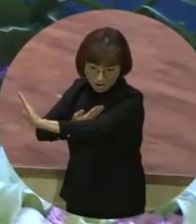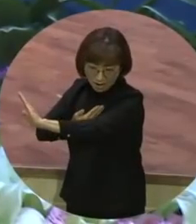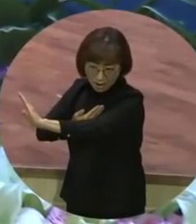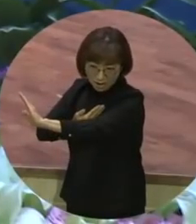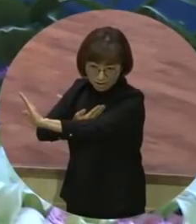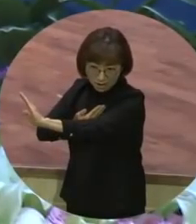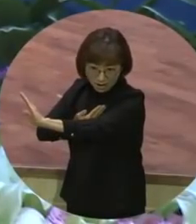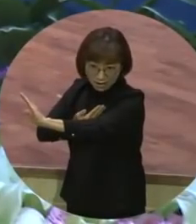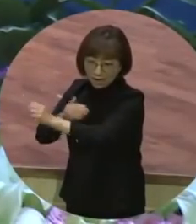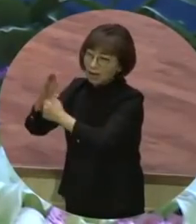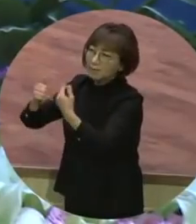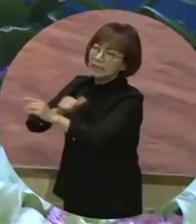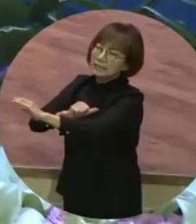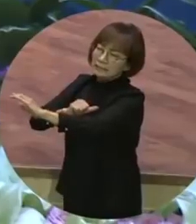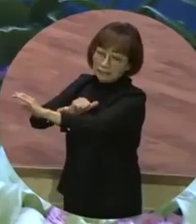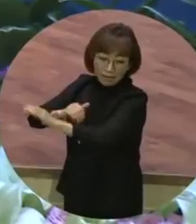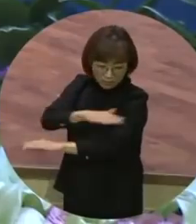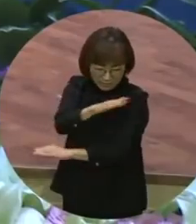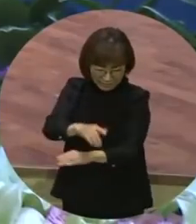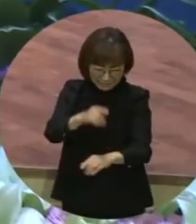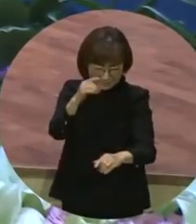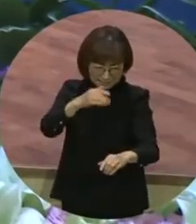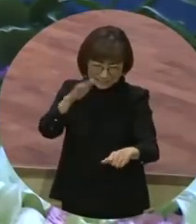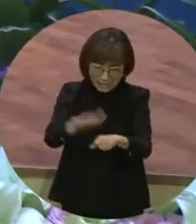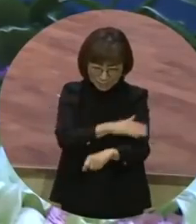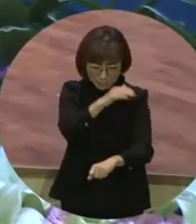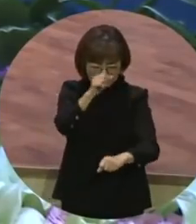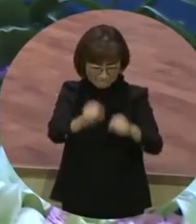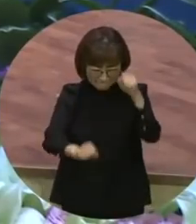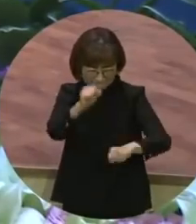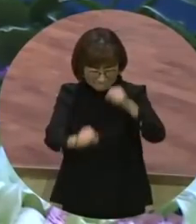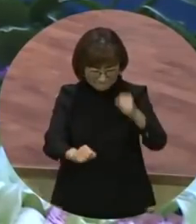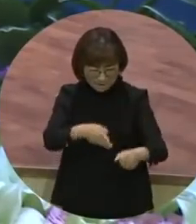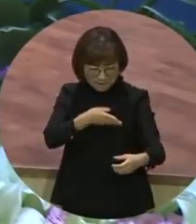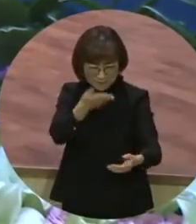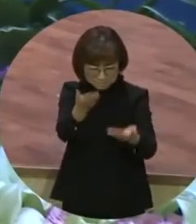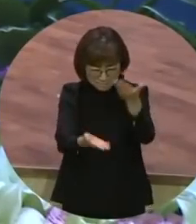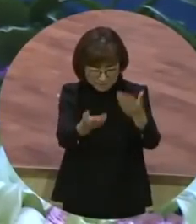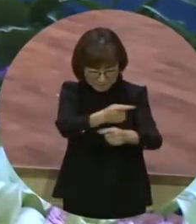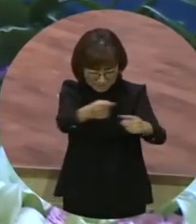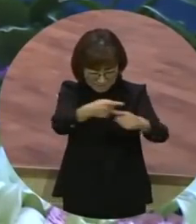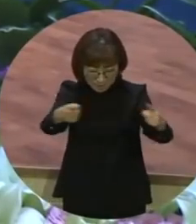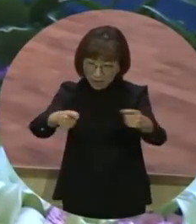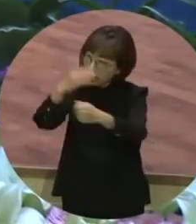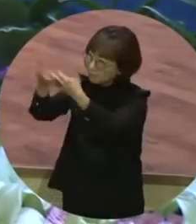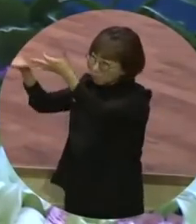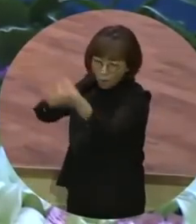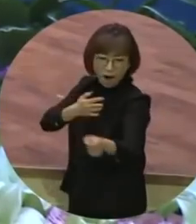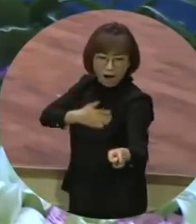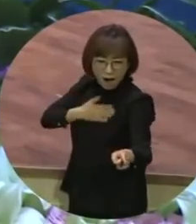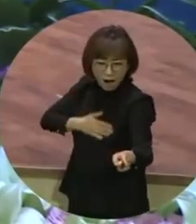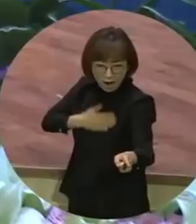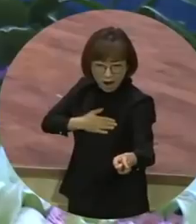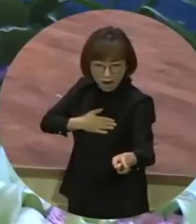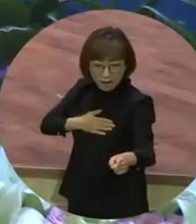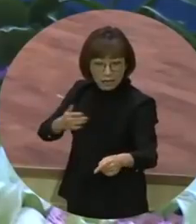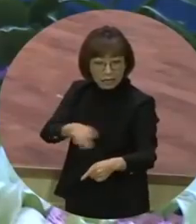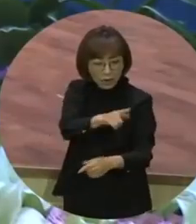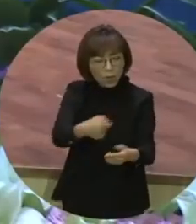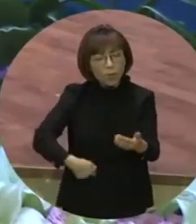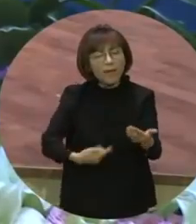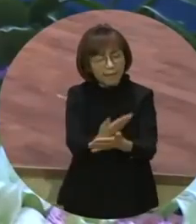아냐? 하나님 지금 모르고 계신 줄 아냐? 하나님 지금 너 빨리 회개하라고 참고 있는 거야.